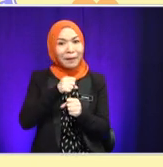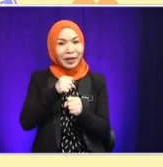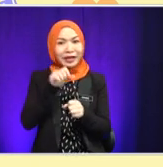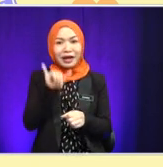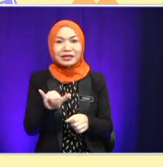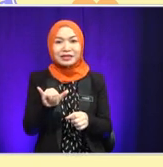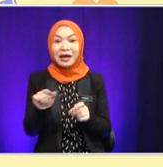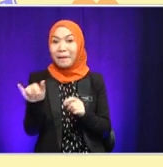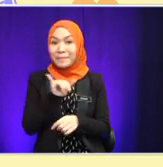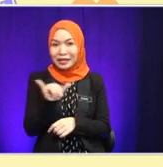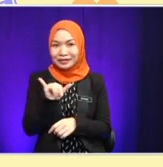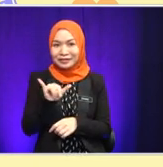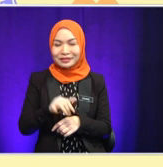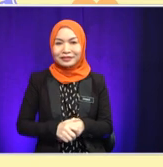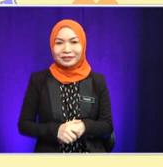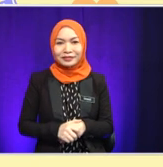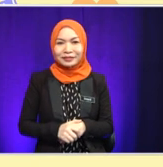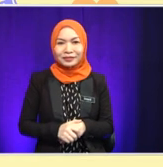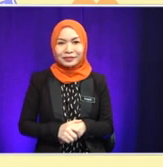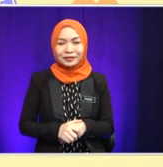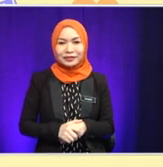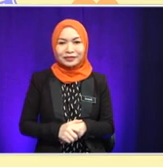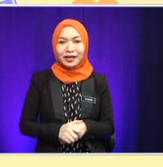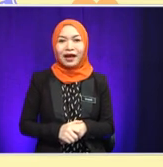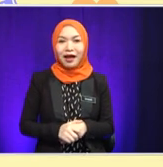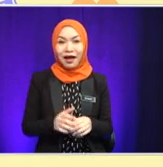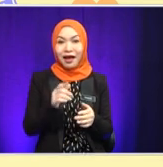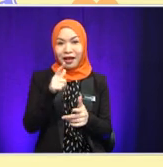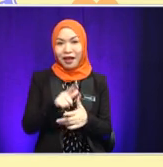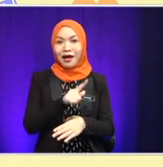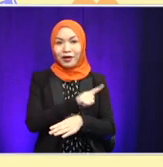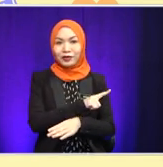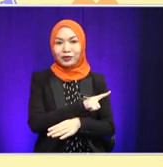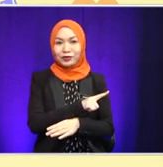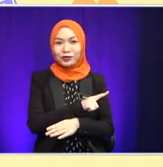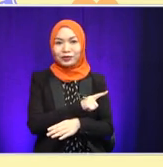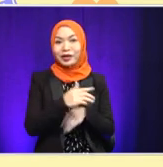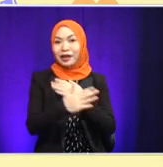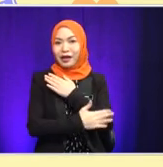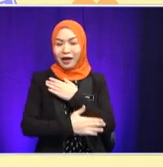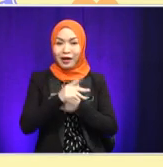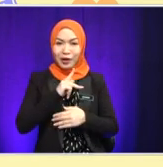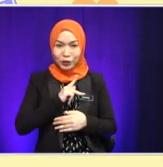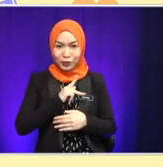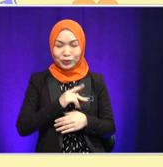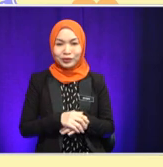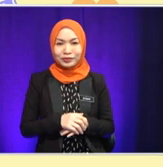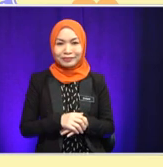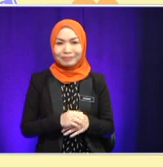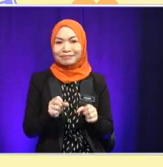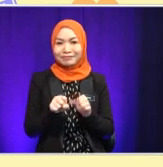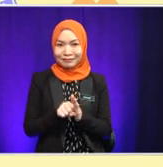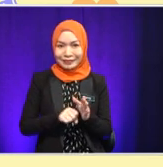dari kehidupan Harmoni nanti kalau logo negaraku ke oke satu lagi soalnya Oke selain